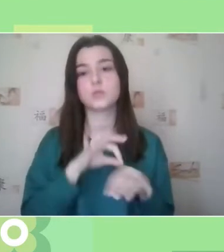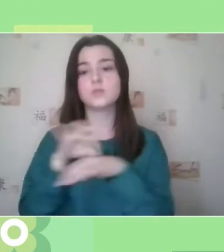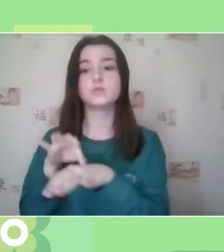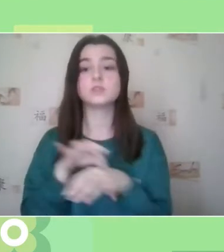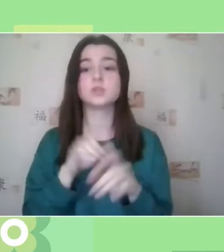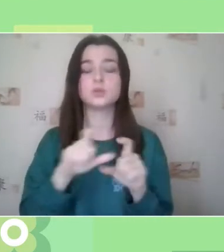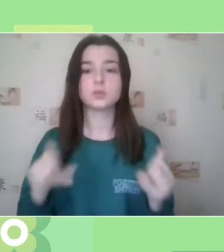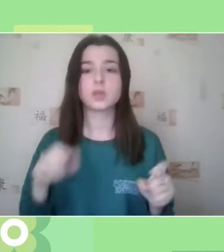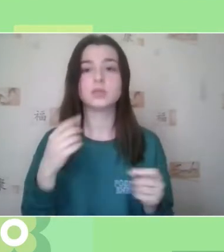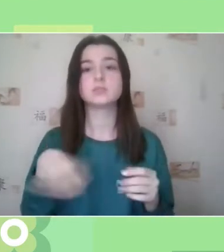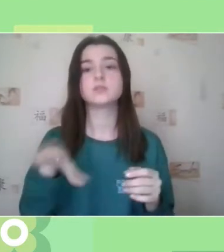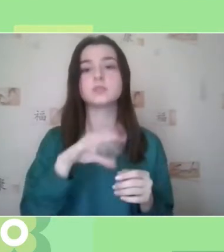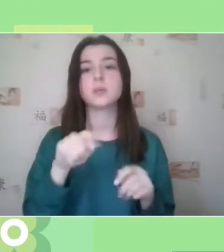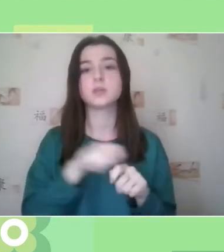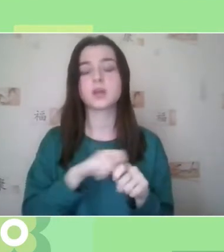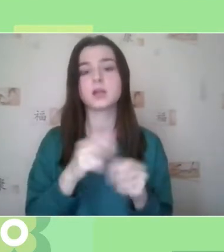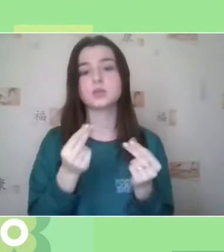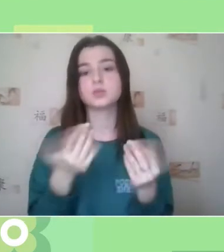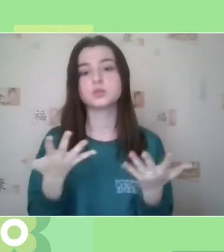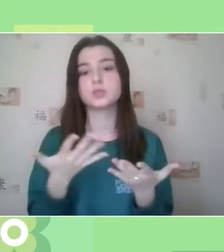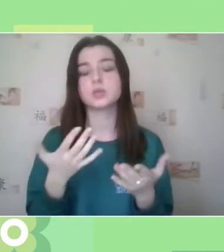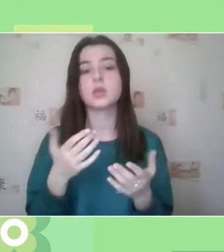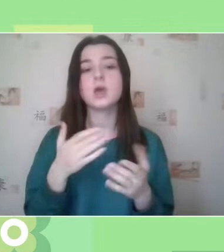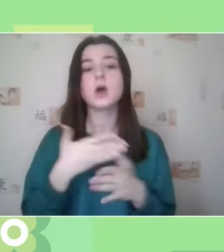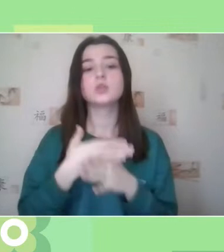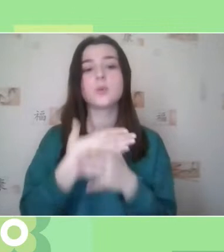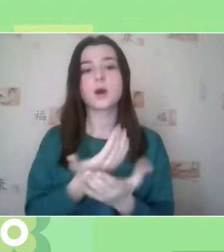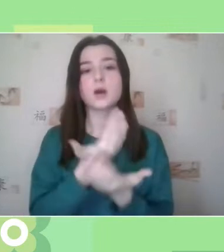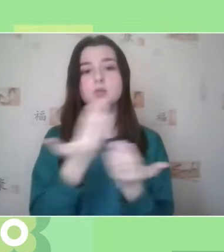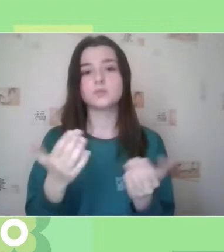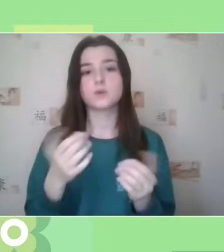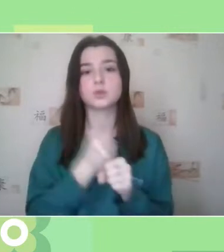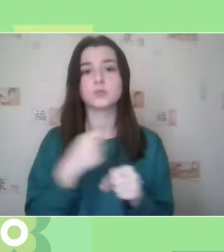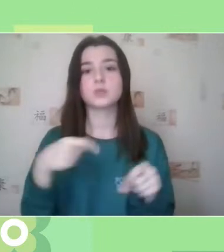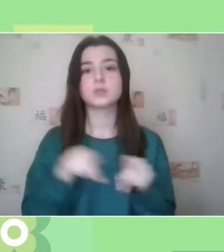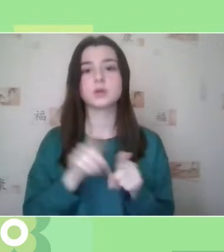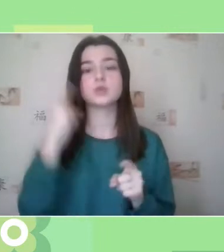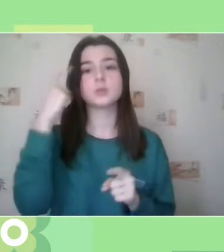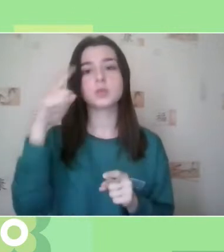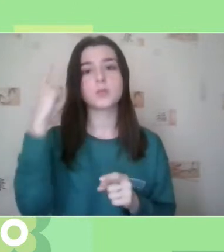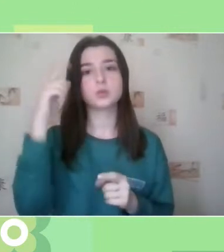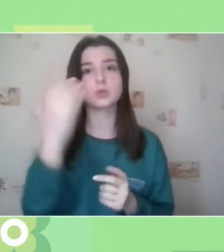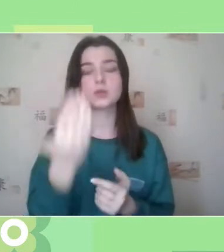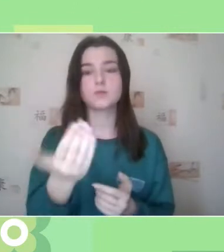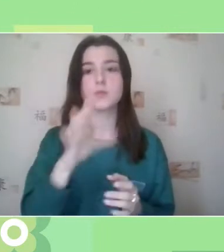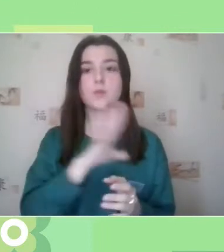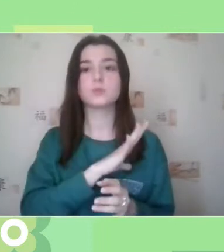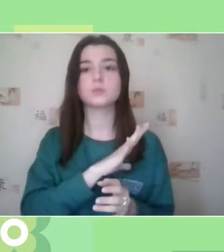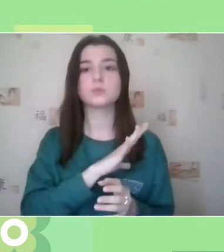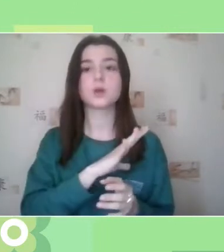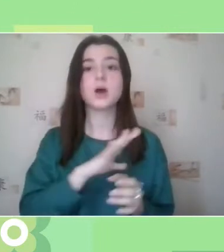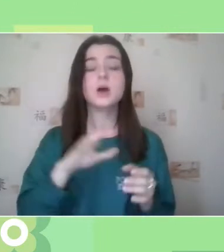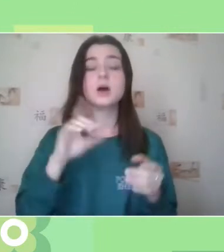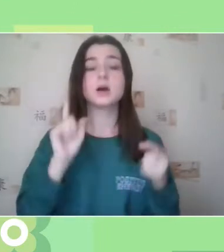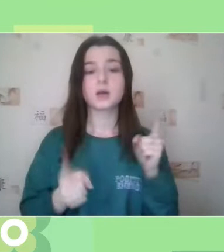всі матеріальні ресурси, які допомагають вам зробити так, щоб ідея, придумана вами, стала